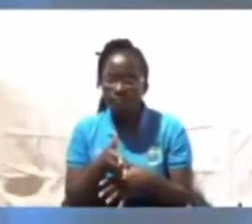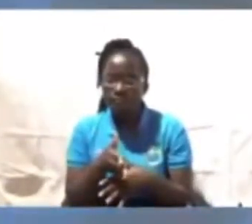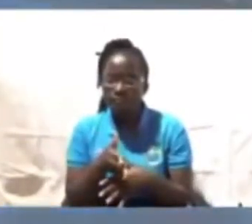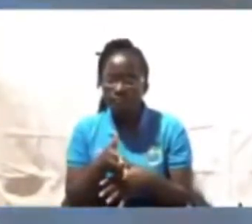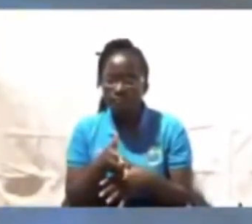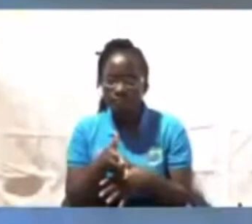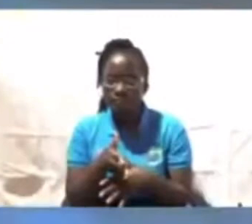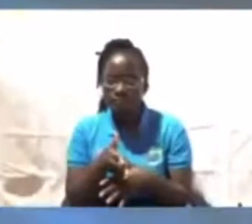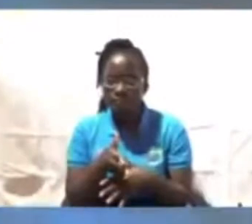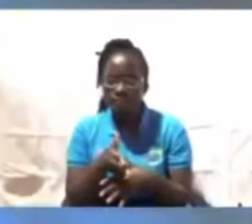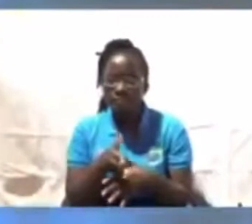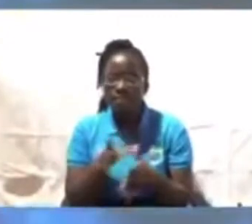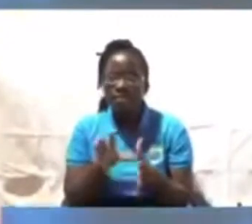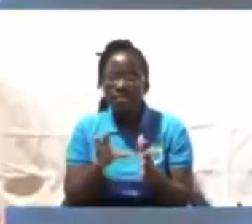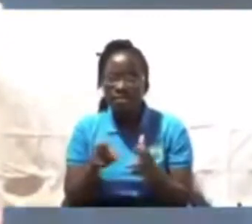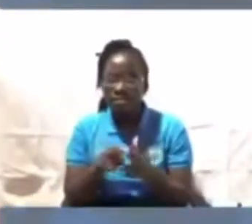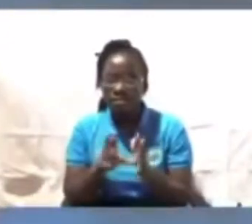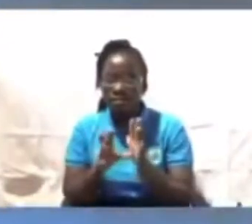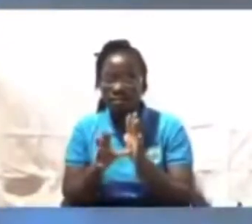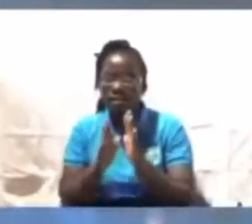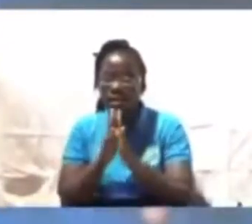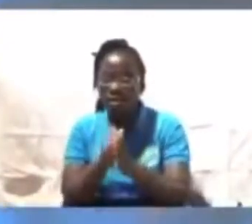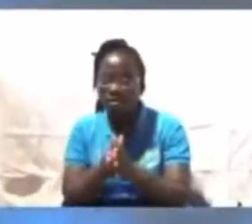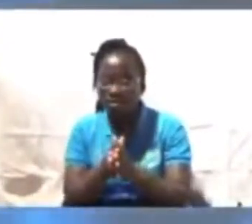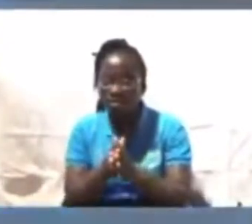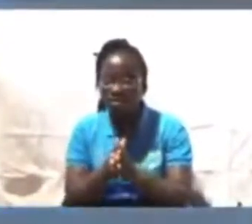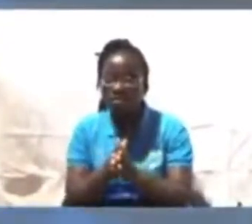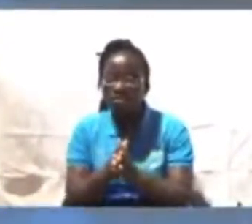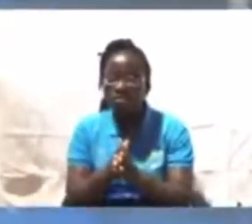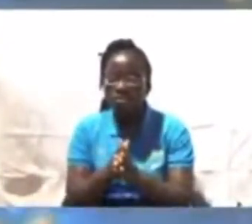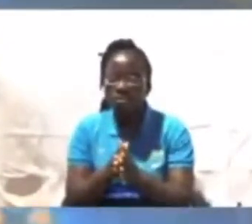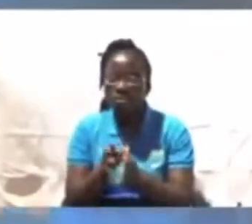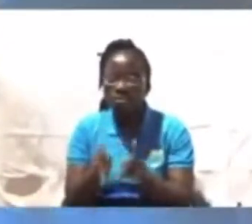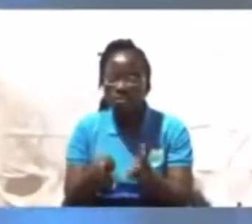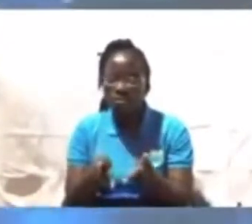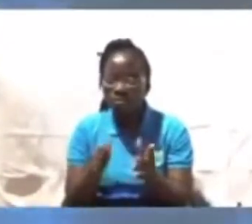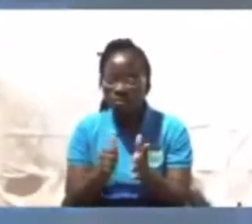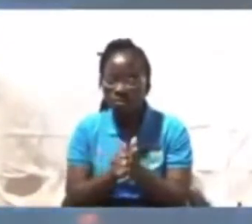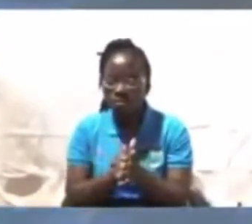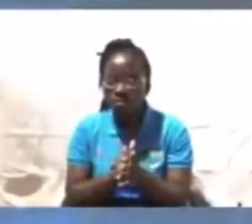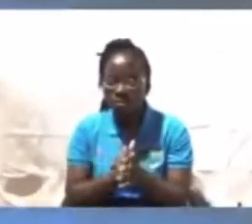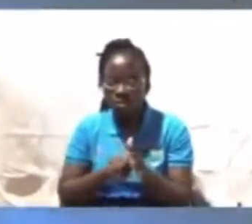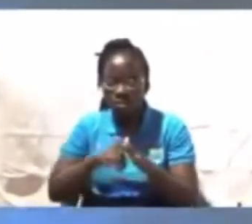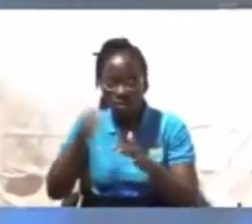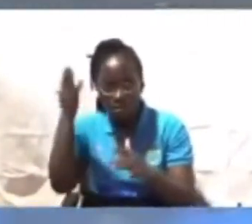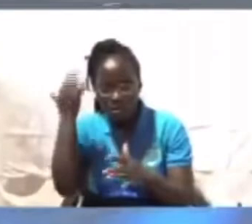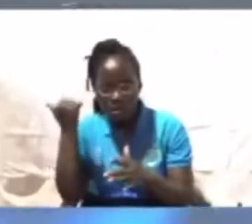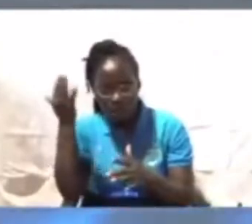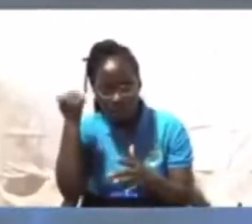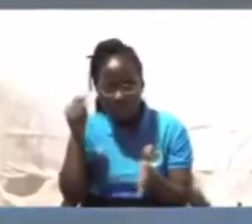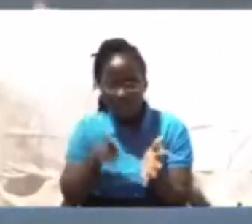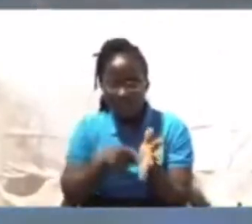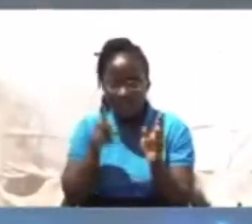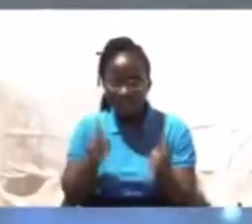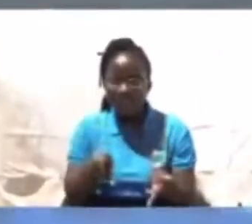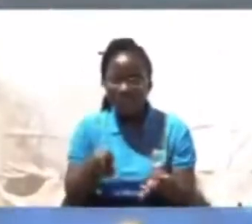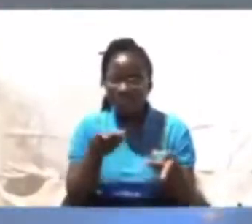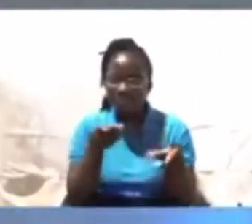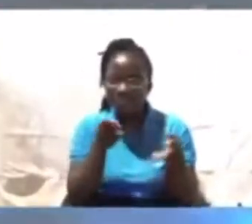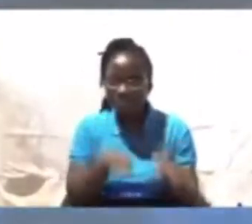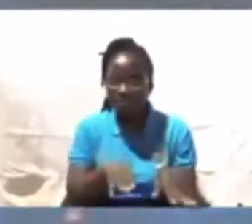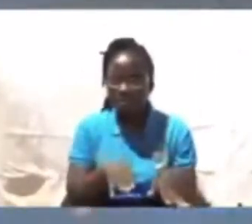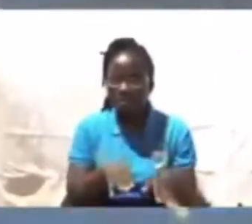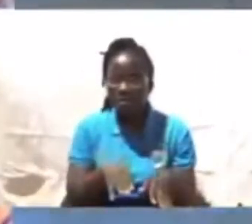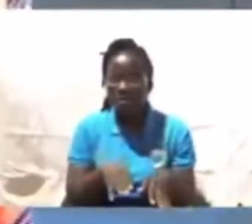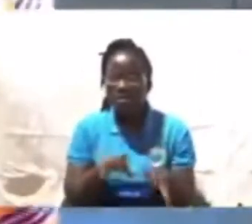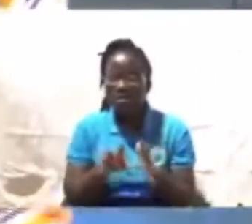pese mo ba kum no he na wa ntimi no nana akwa abeye lemon tree he na wa ba